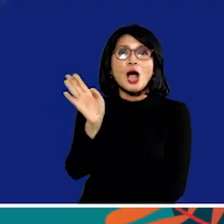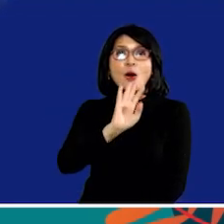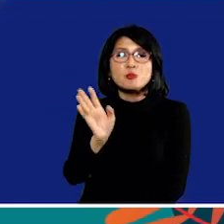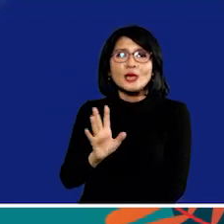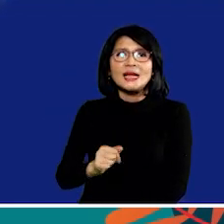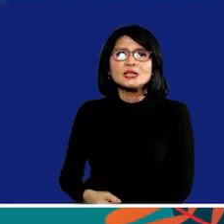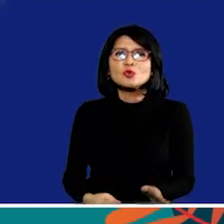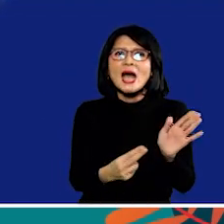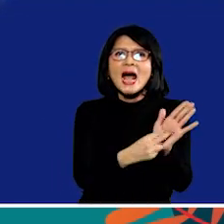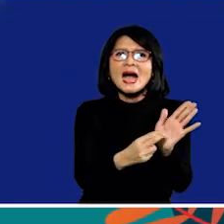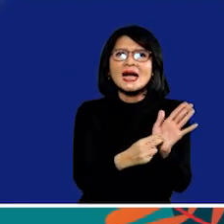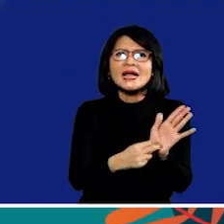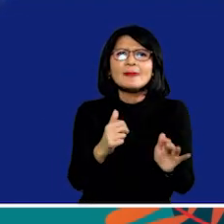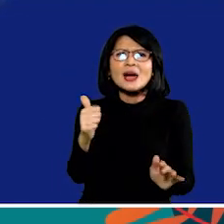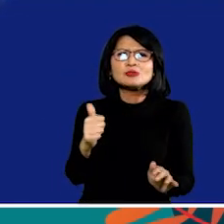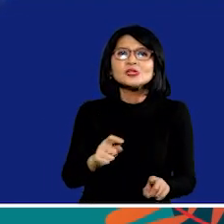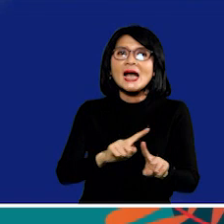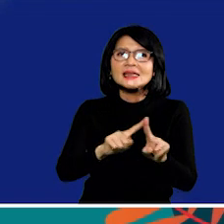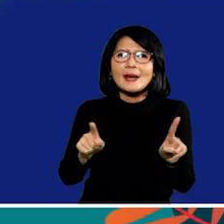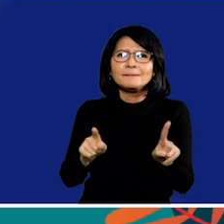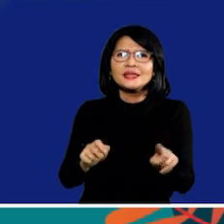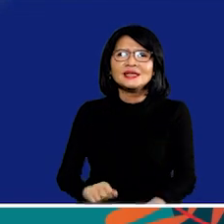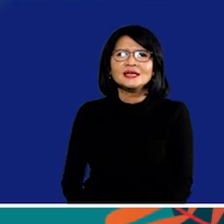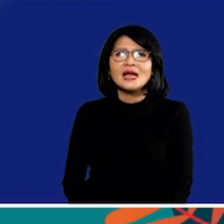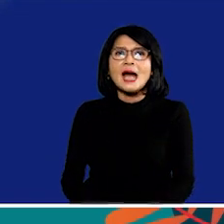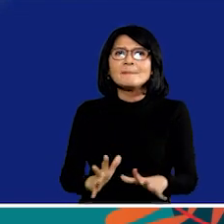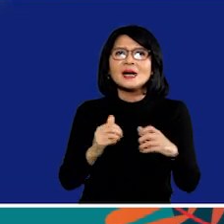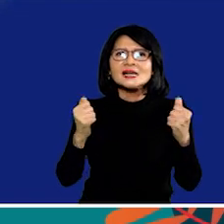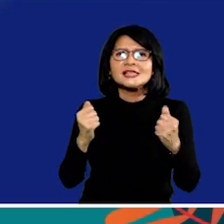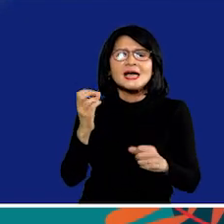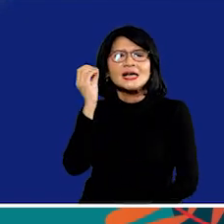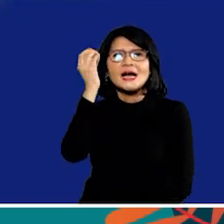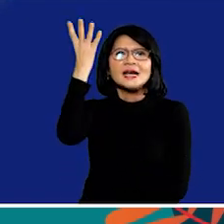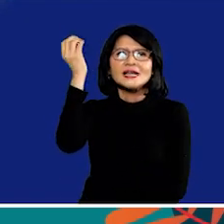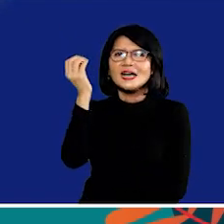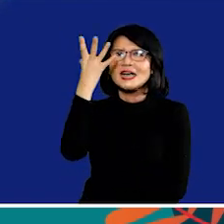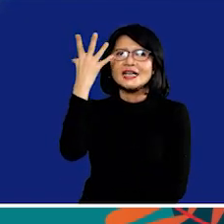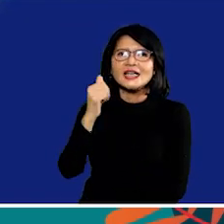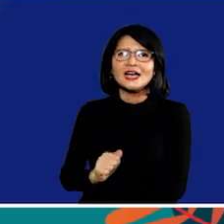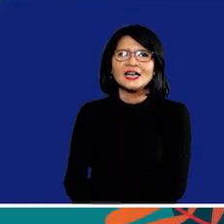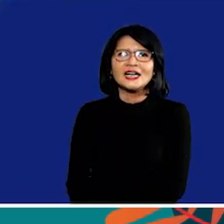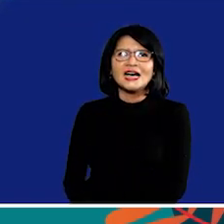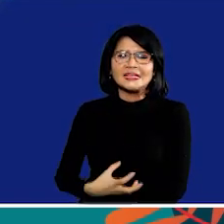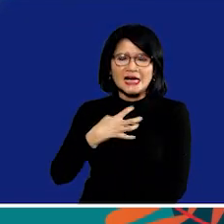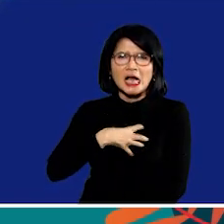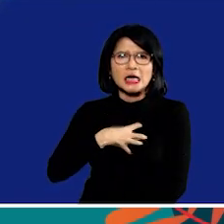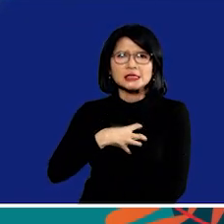mendapatkan angka yang terbaik, tapi juga dalam menghasilkan karya-karya dan menghasilkan